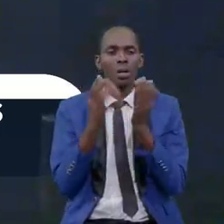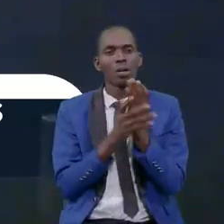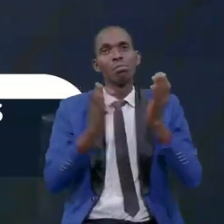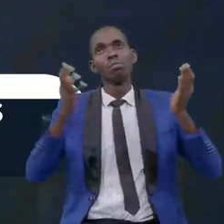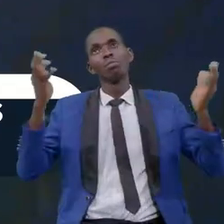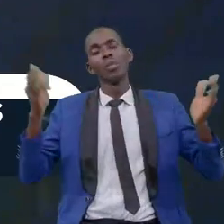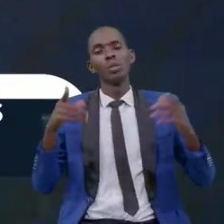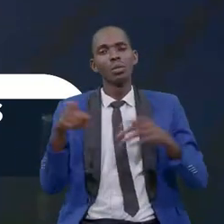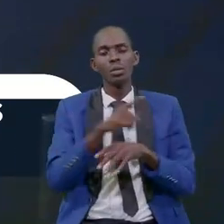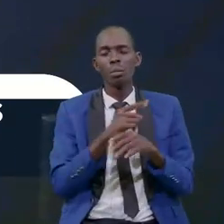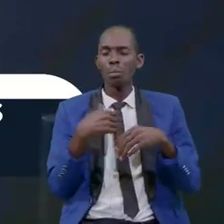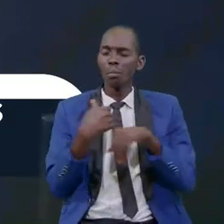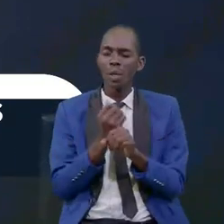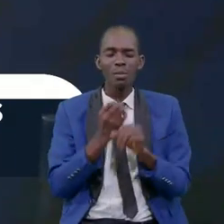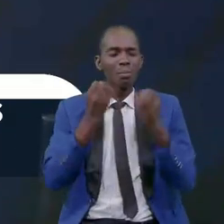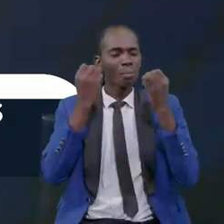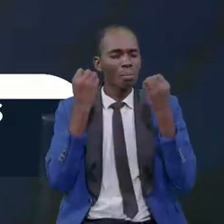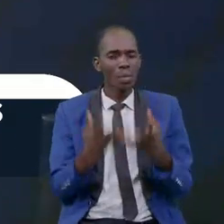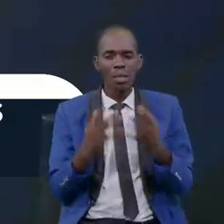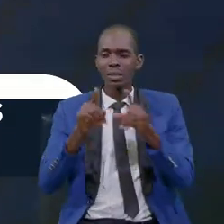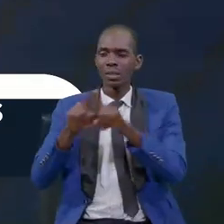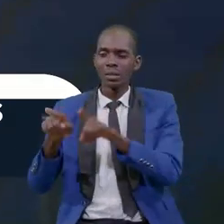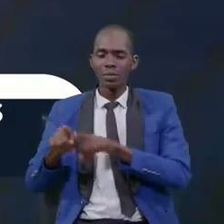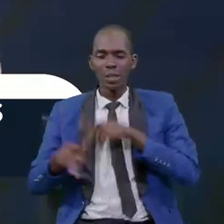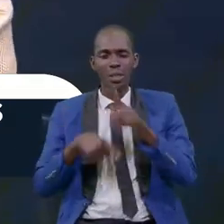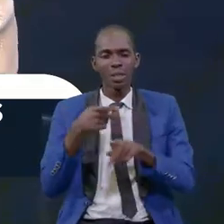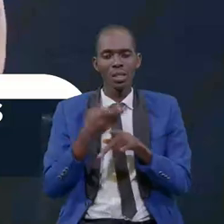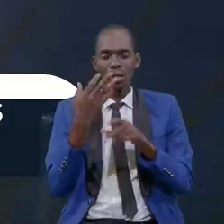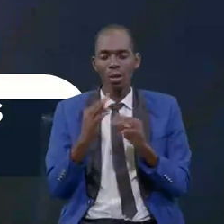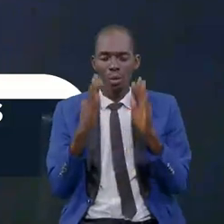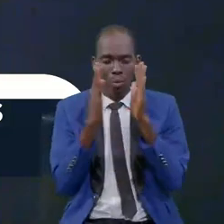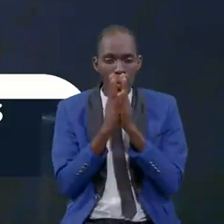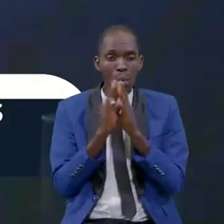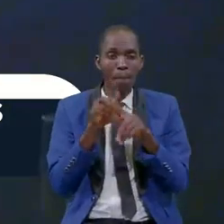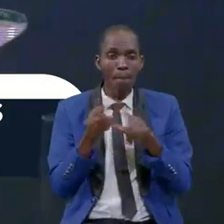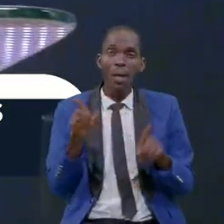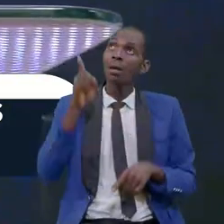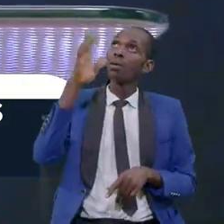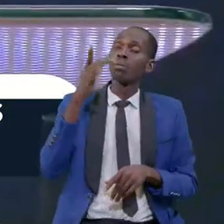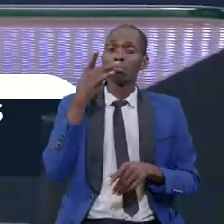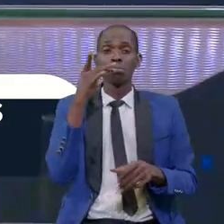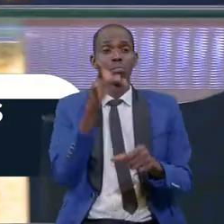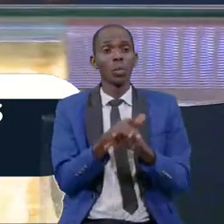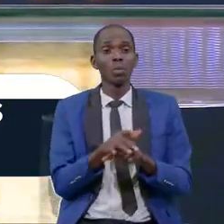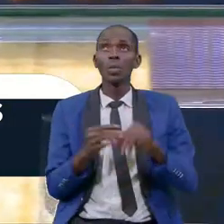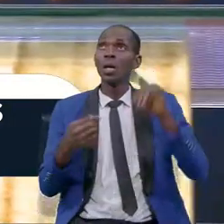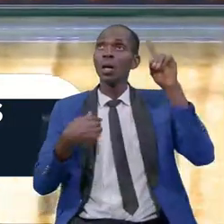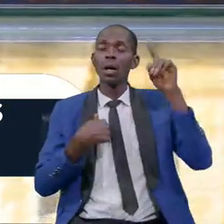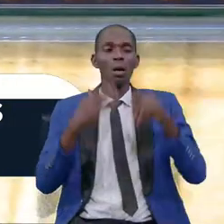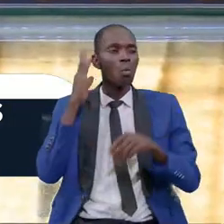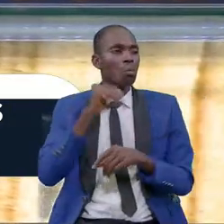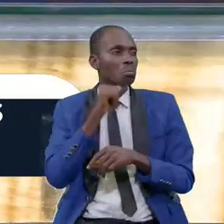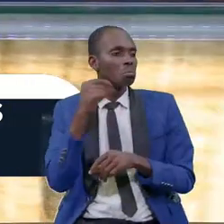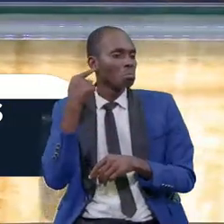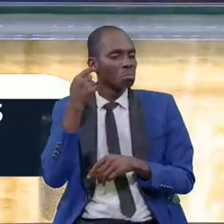Ils font beaucoup de prières. Cependant, Dieu a dit que je ne vais pas écouter parce que leurs mains